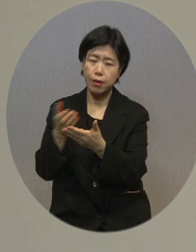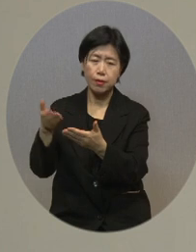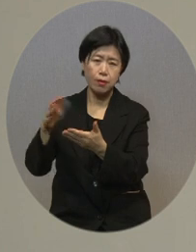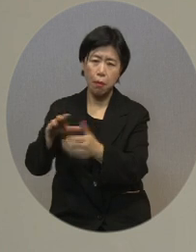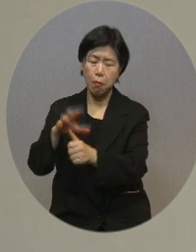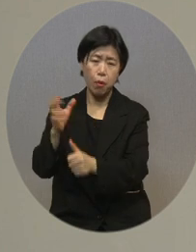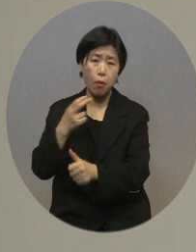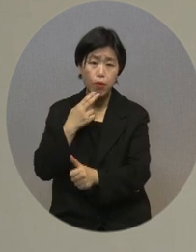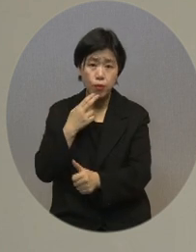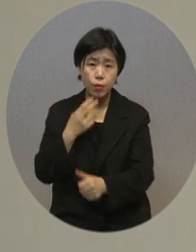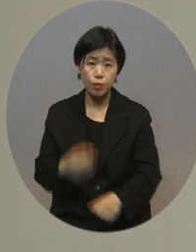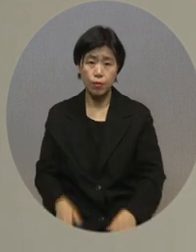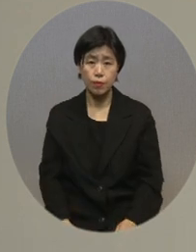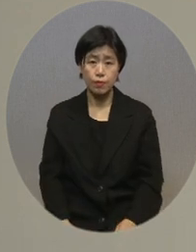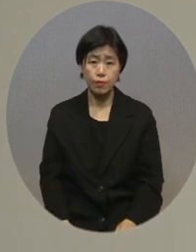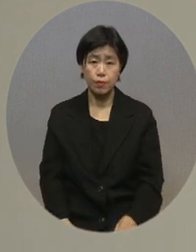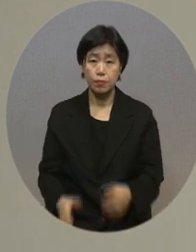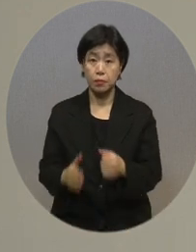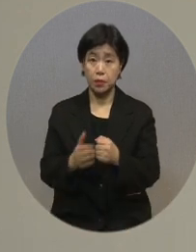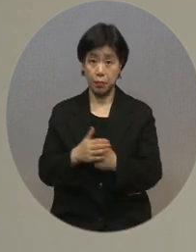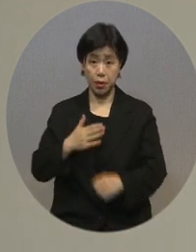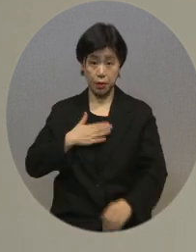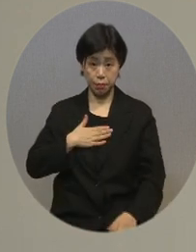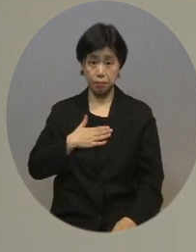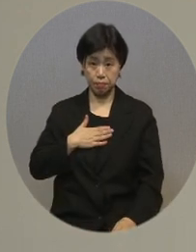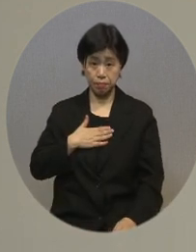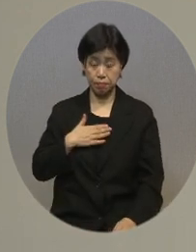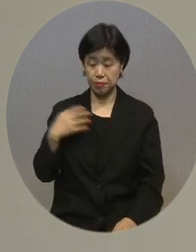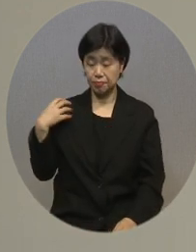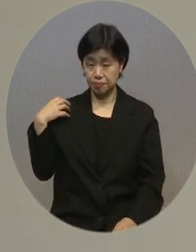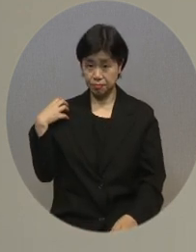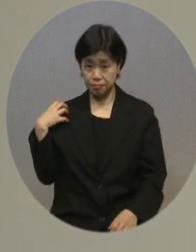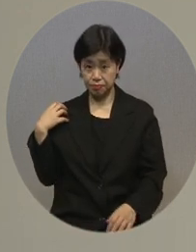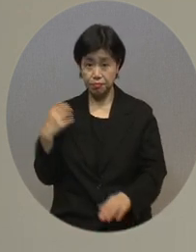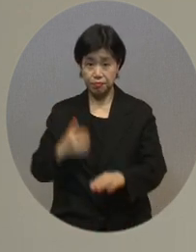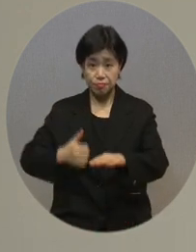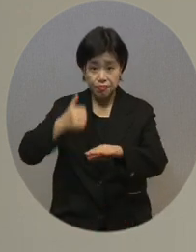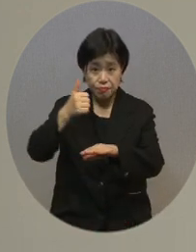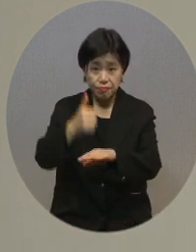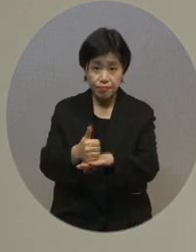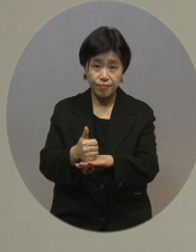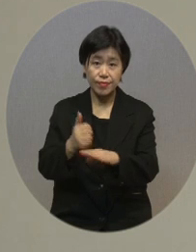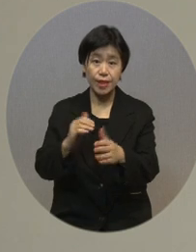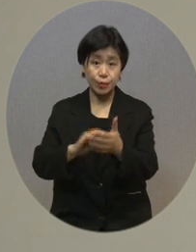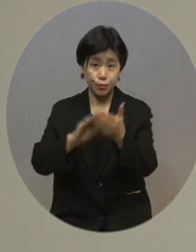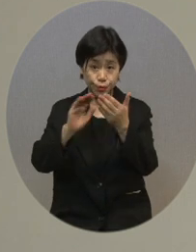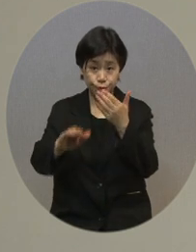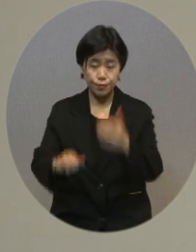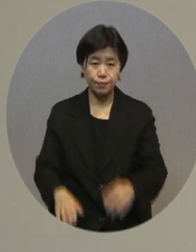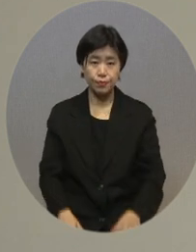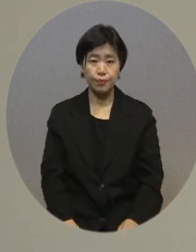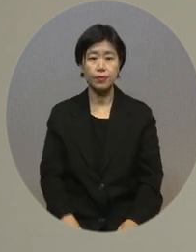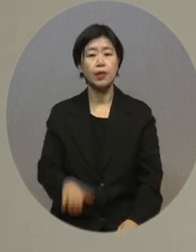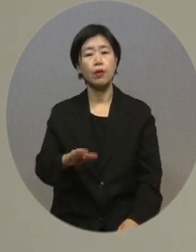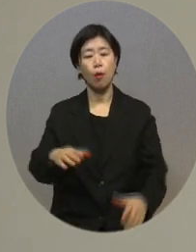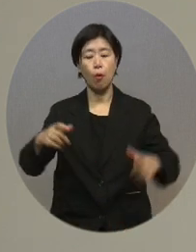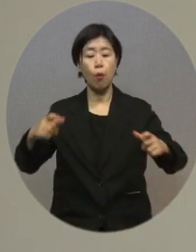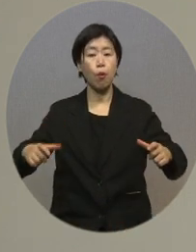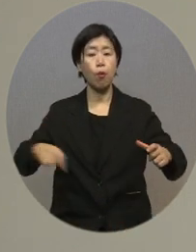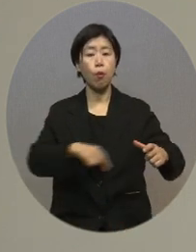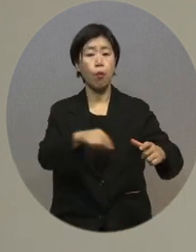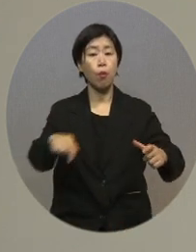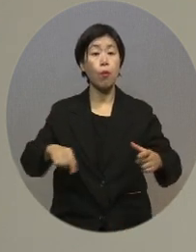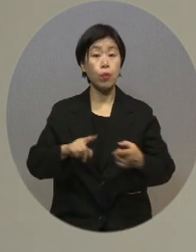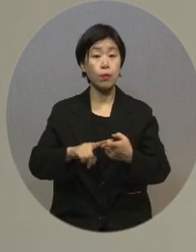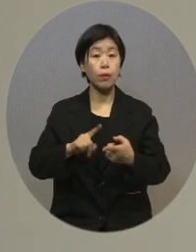예. 그래서 이번에 이제 제가 취임하고 나서 제가 이제 선거 때 우리 지역 발전을 위한 고민을 하면서 이